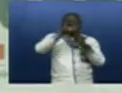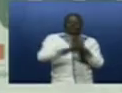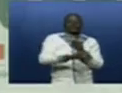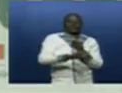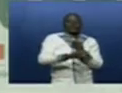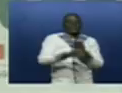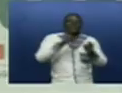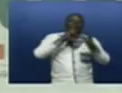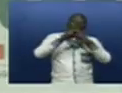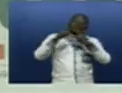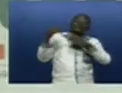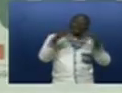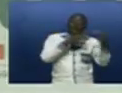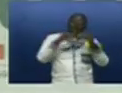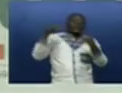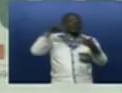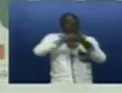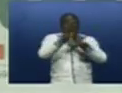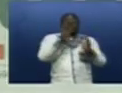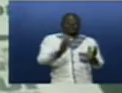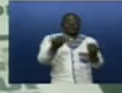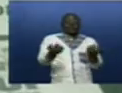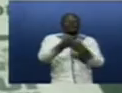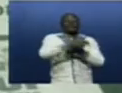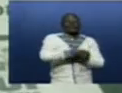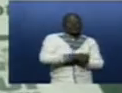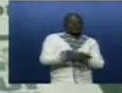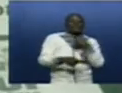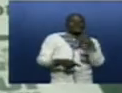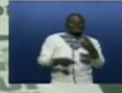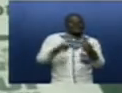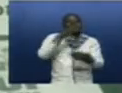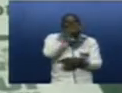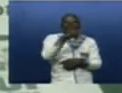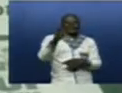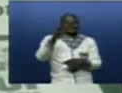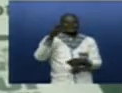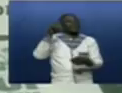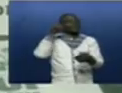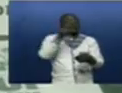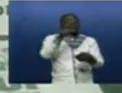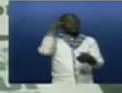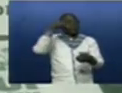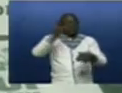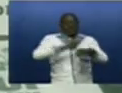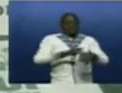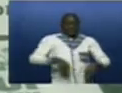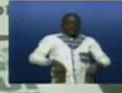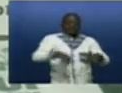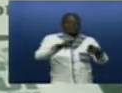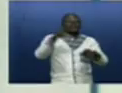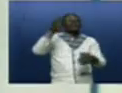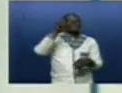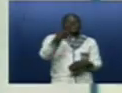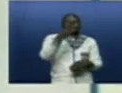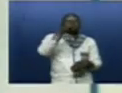lutte contre le terrorisme, aujourd'hui au Faso indique que la France reste à la pointe pour la mise en route de la force G5 Sahel et le